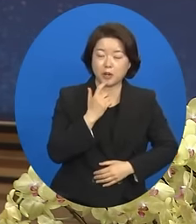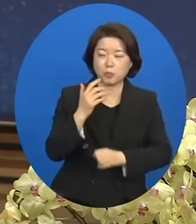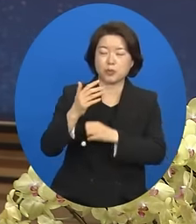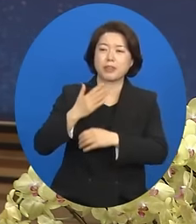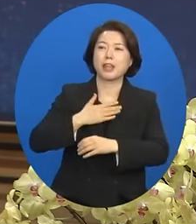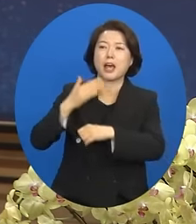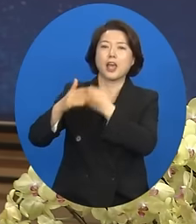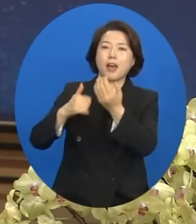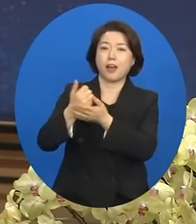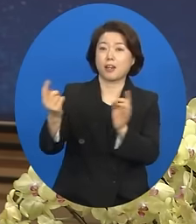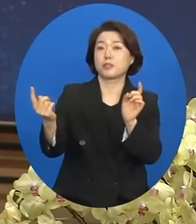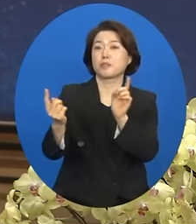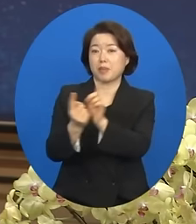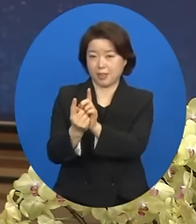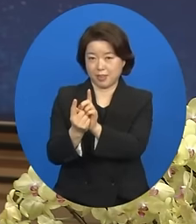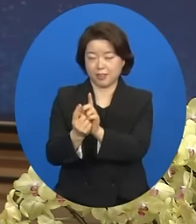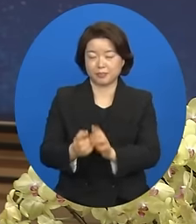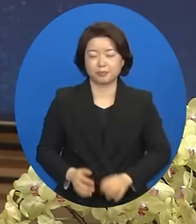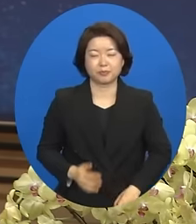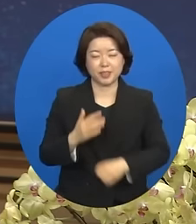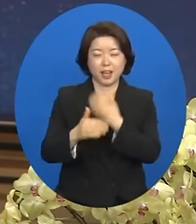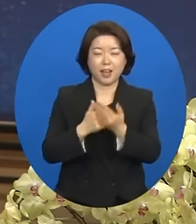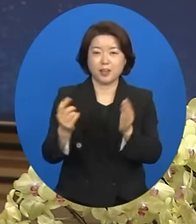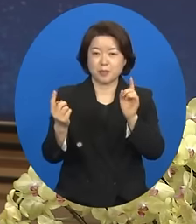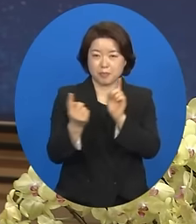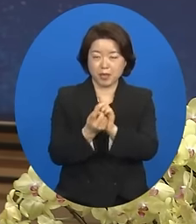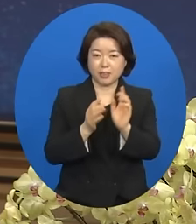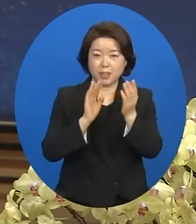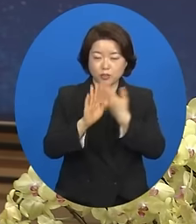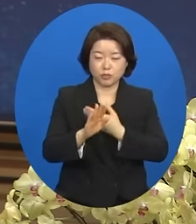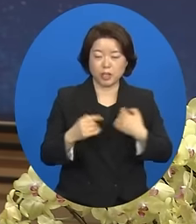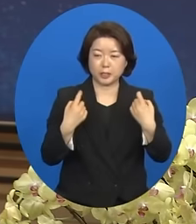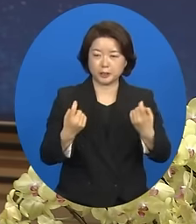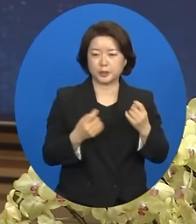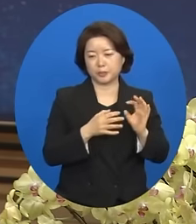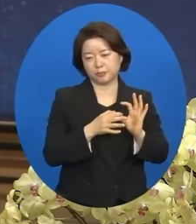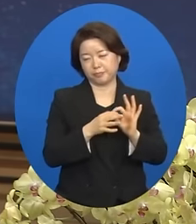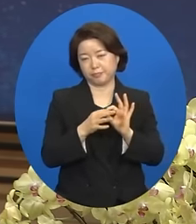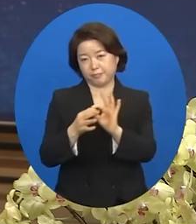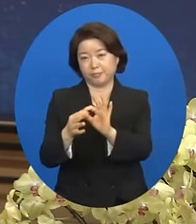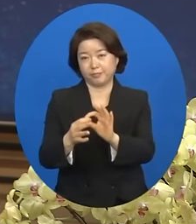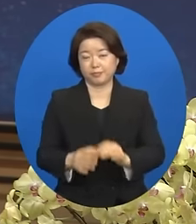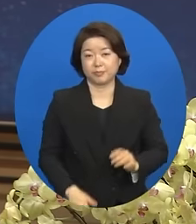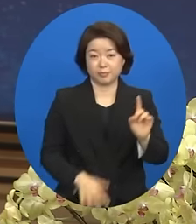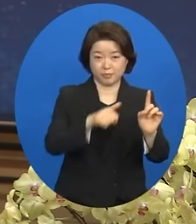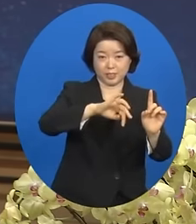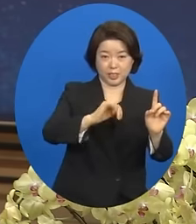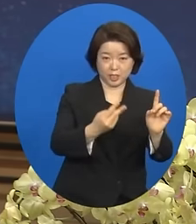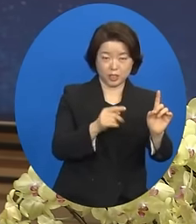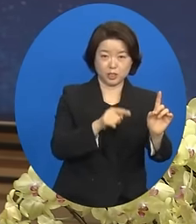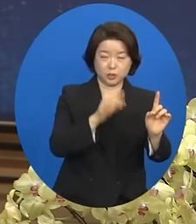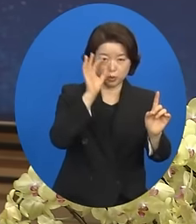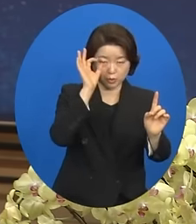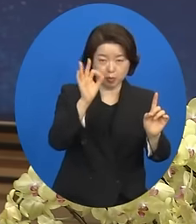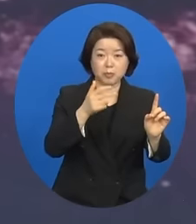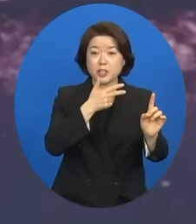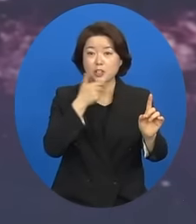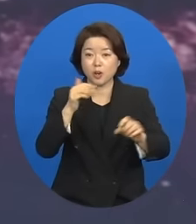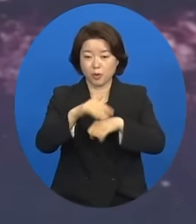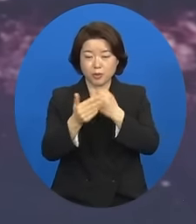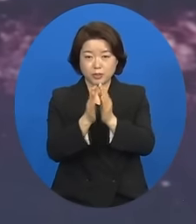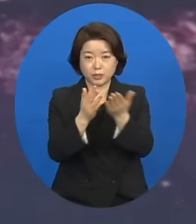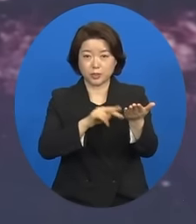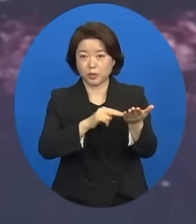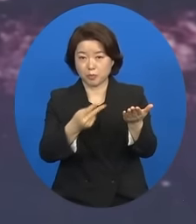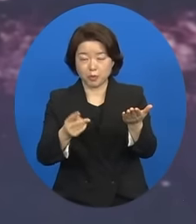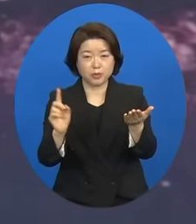하나님을 만난 이후로 그는 그의 여정을 계속해 나가는데요 1절 말씀을 영어 성경에서는 이렇게